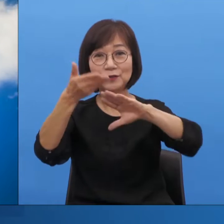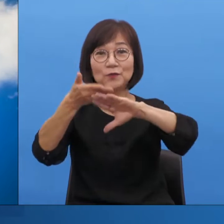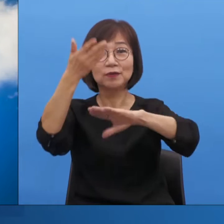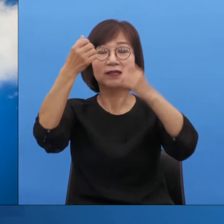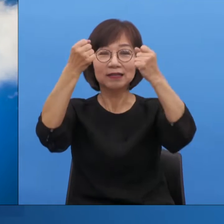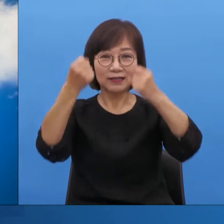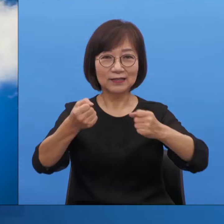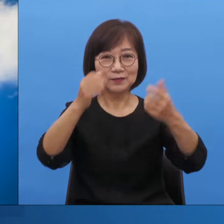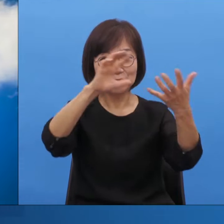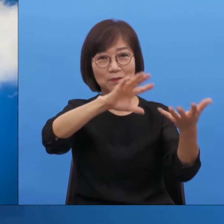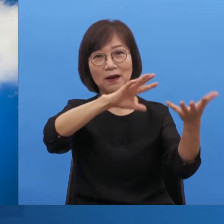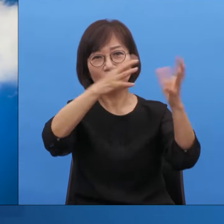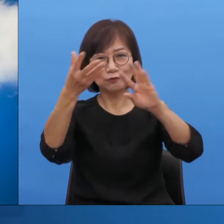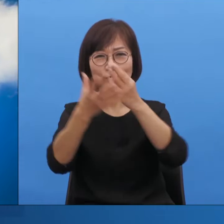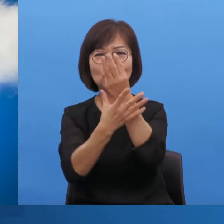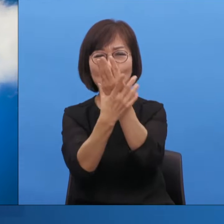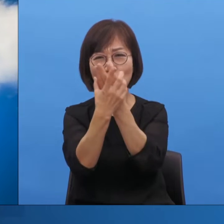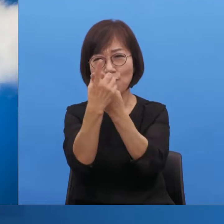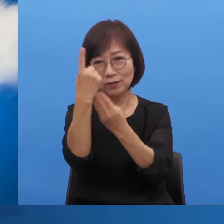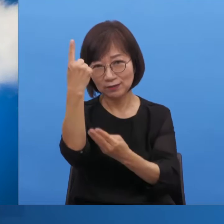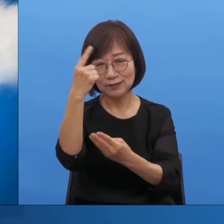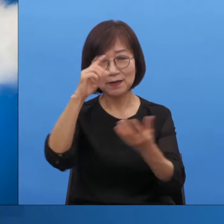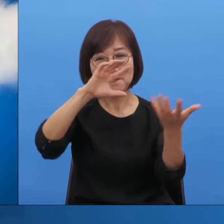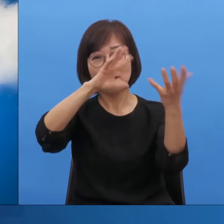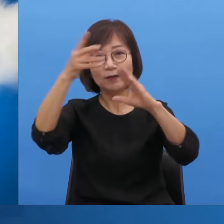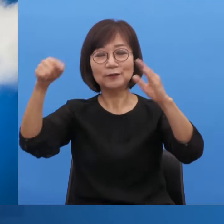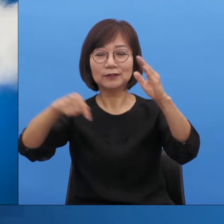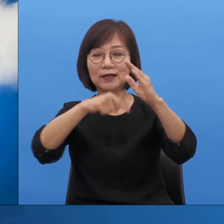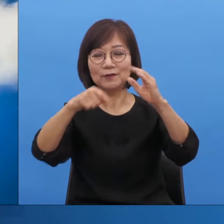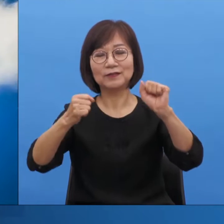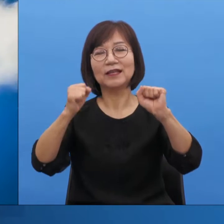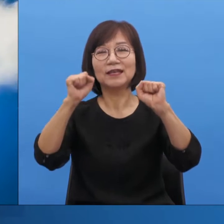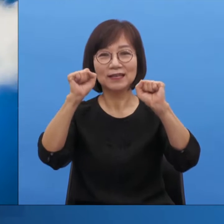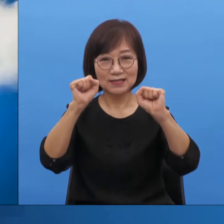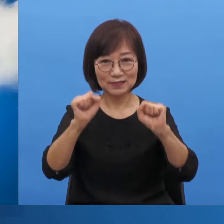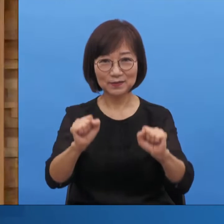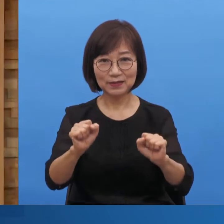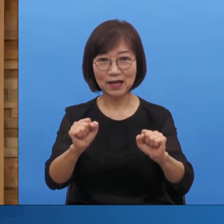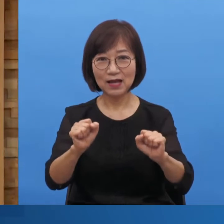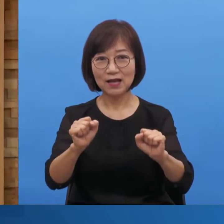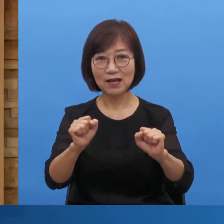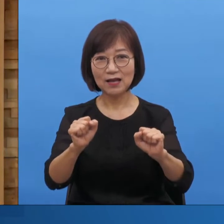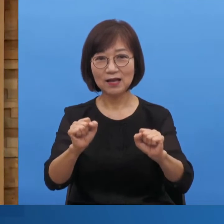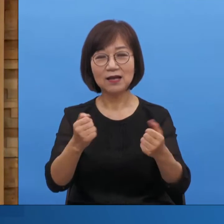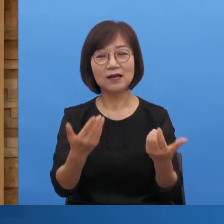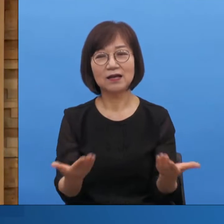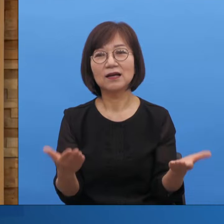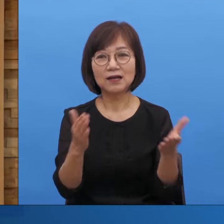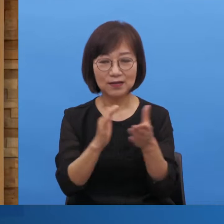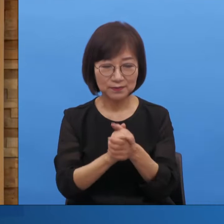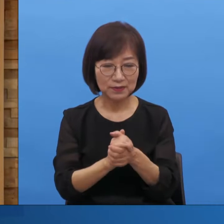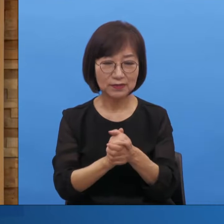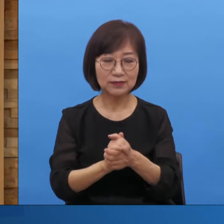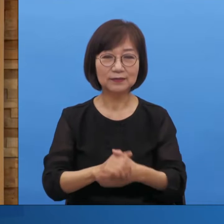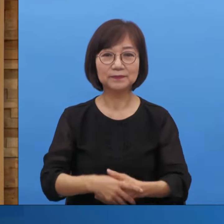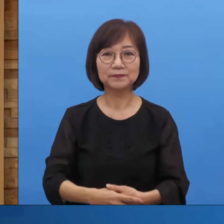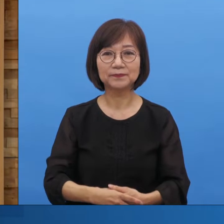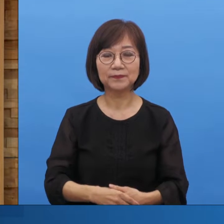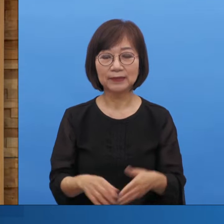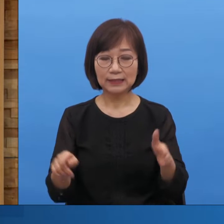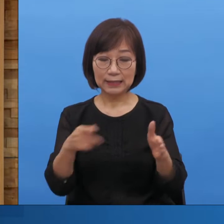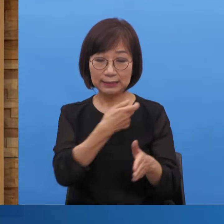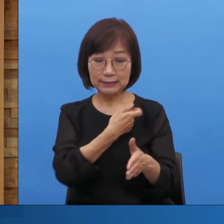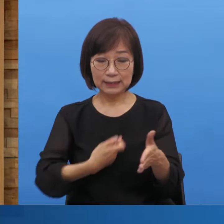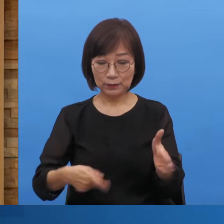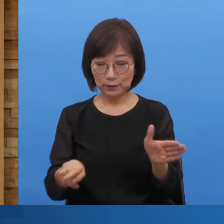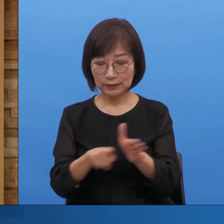만유 위에 계시고 만유를 통일하시고 만유 가운데 계실도다. 아멘. 사도신경으로